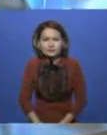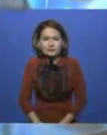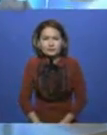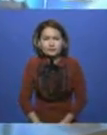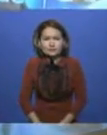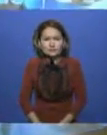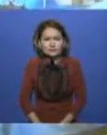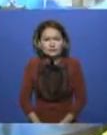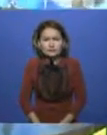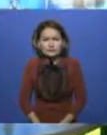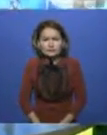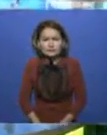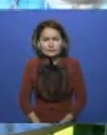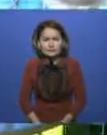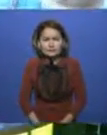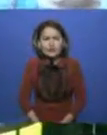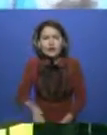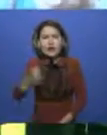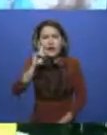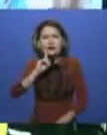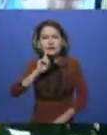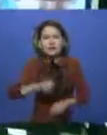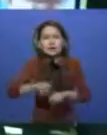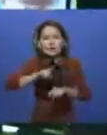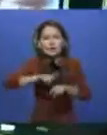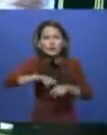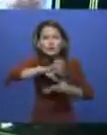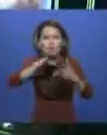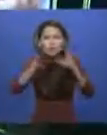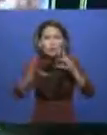Ал мен еске сала кетейін, жаңалықтарымызды Хабар арнасының сайтынан да табамыз.